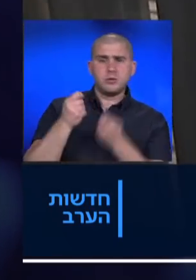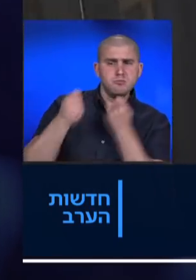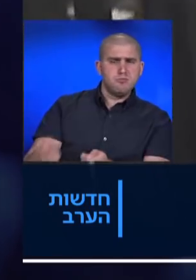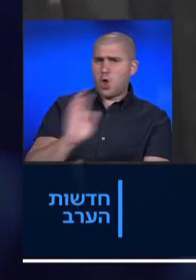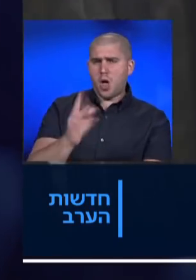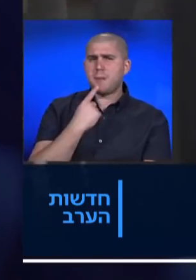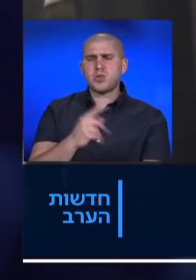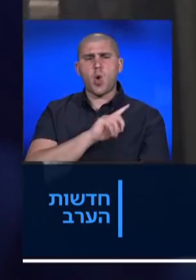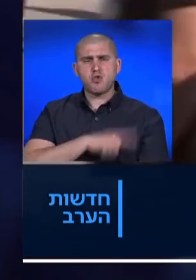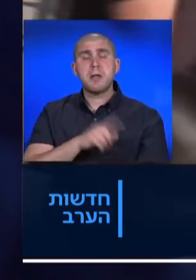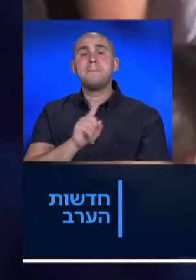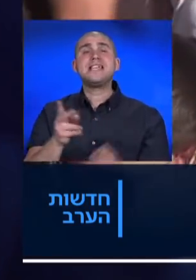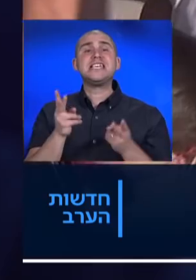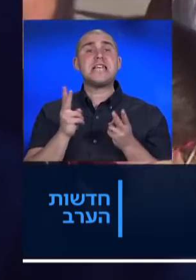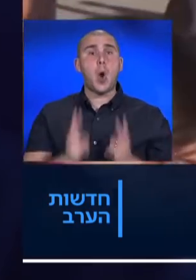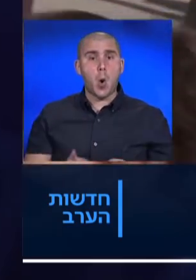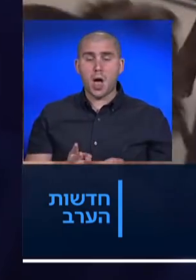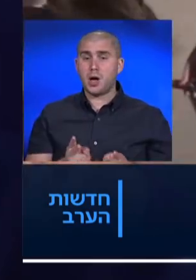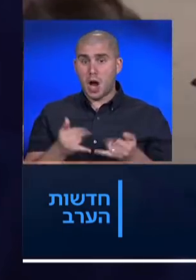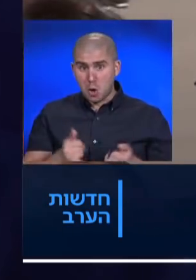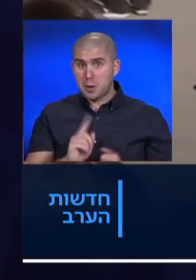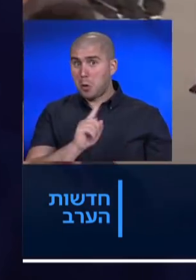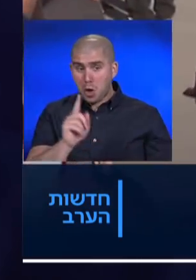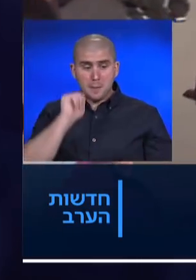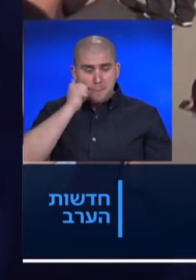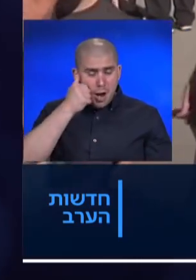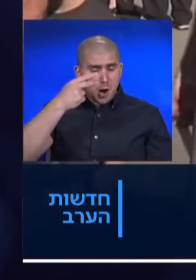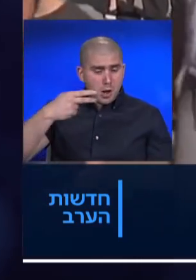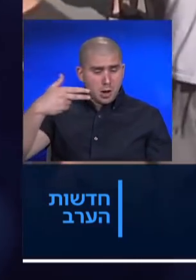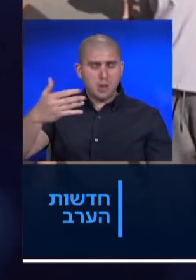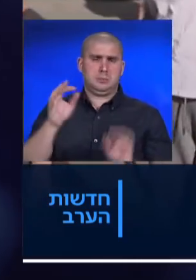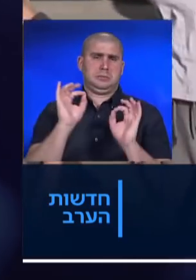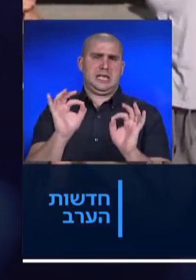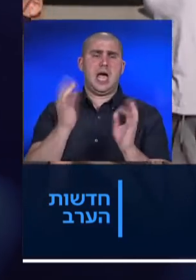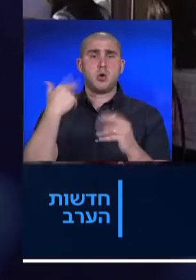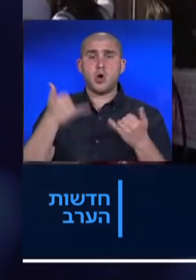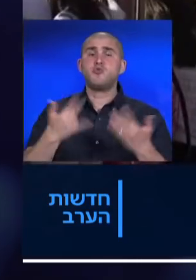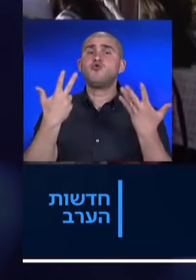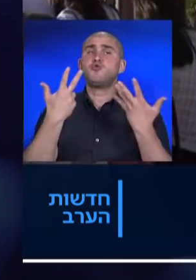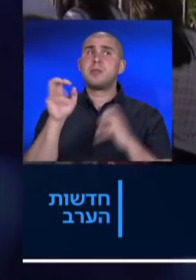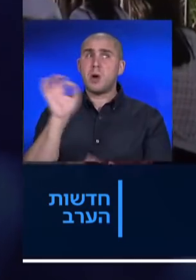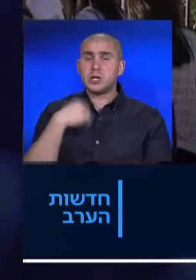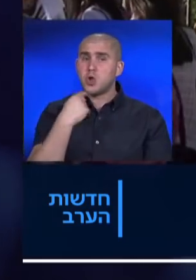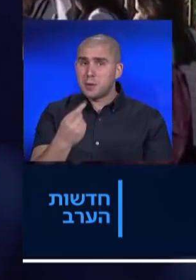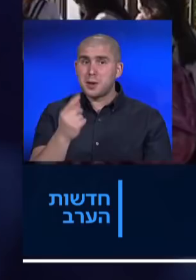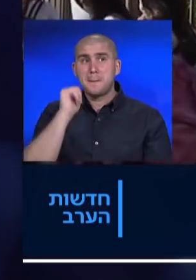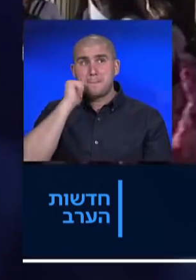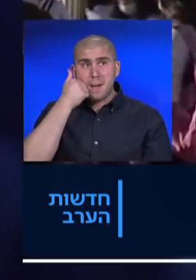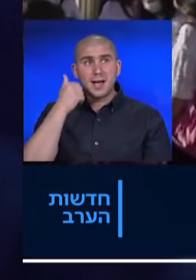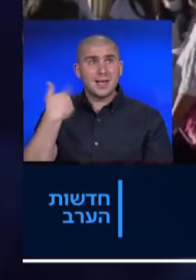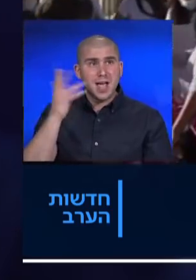שמי שיכולה היום טוב, מי שמחר, מחרתיים, היום היו 80%, אני אומר לכם שמחר יהיה